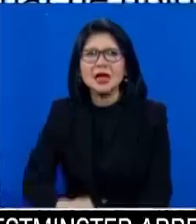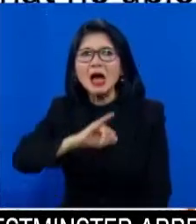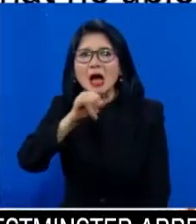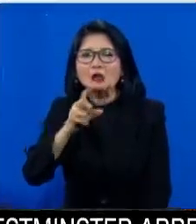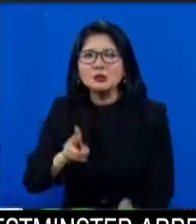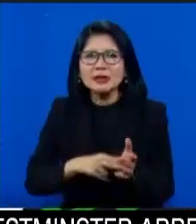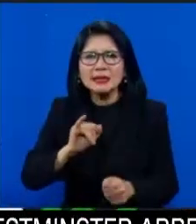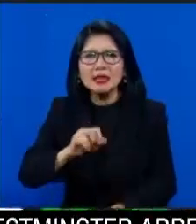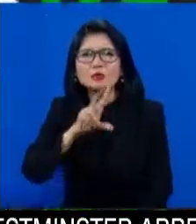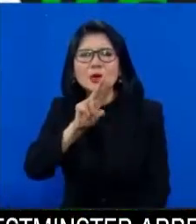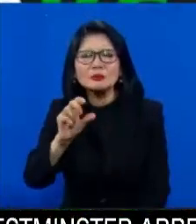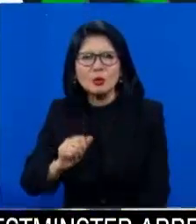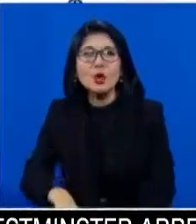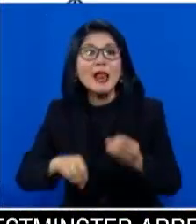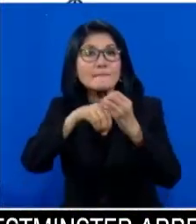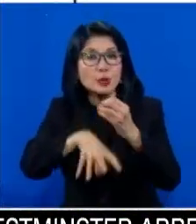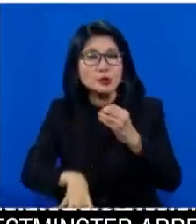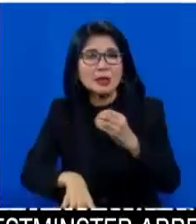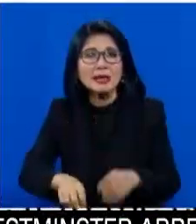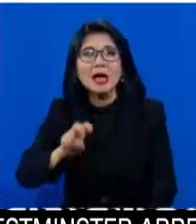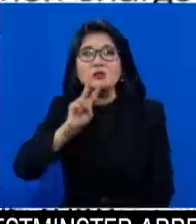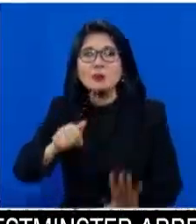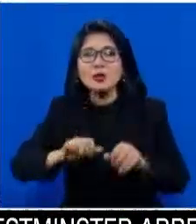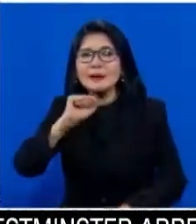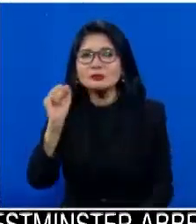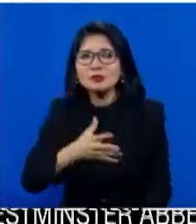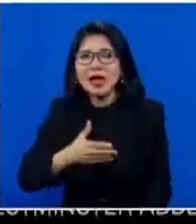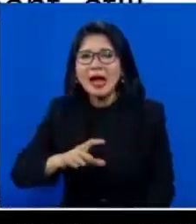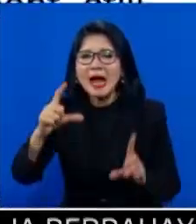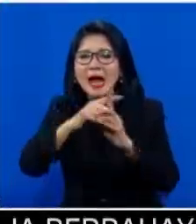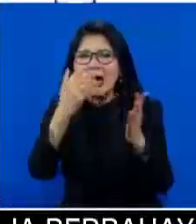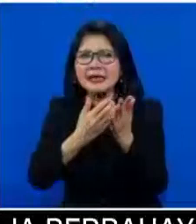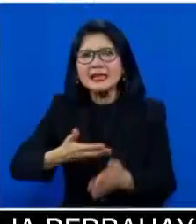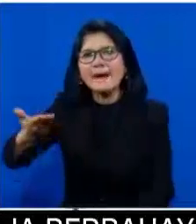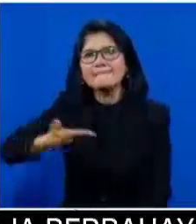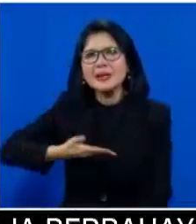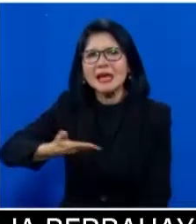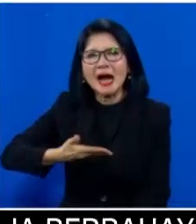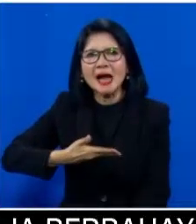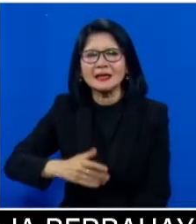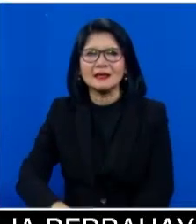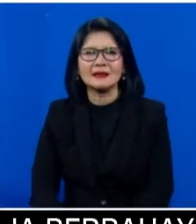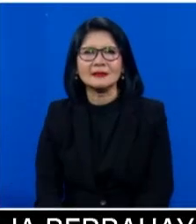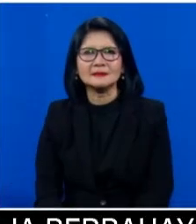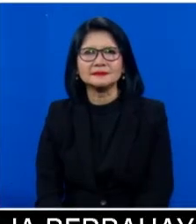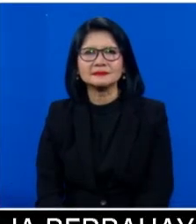Juni 2020, Bjorka juga membocorkan 26 juta data pelanggan sebuah perusahaan internet berbayar Indonesia.